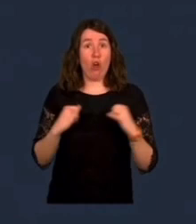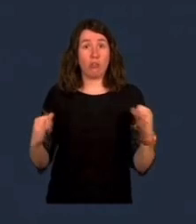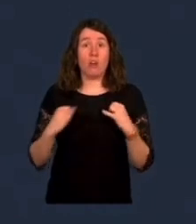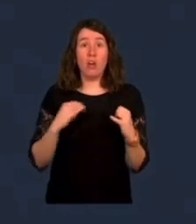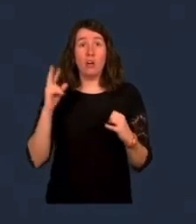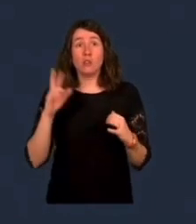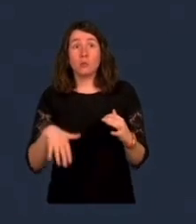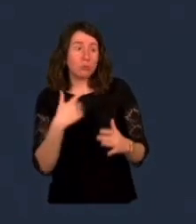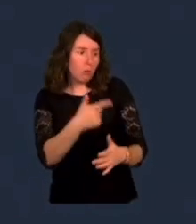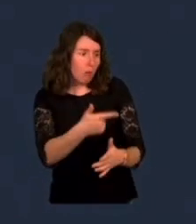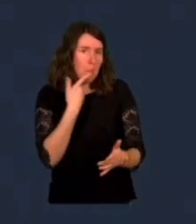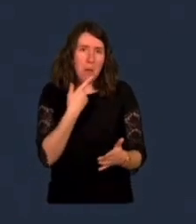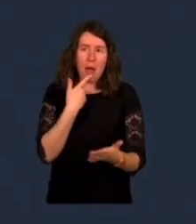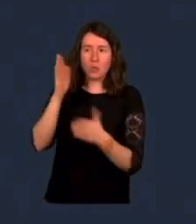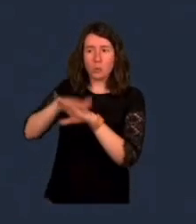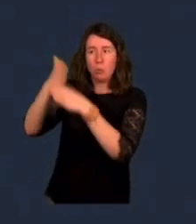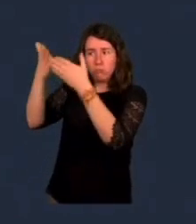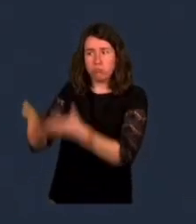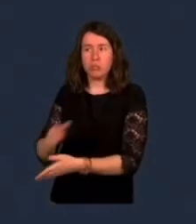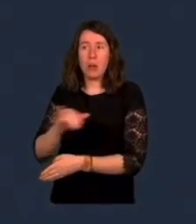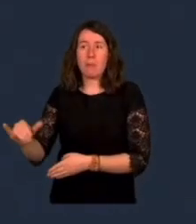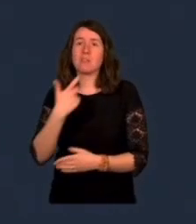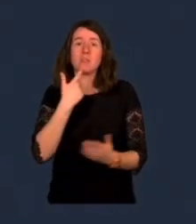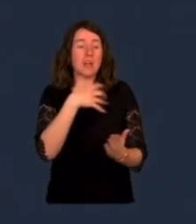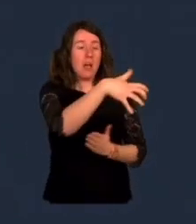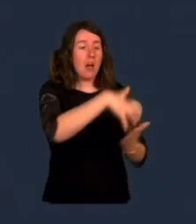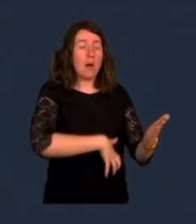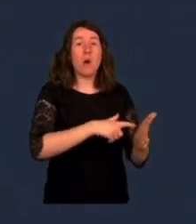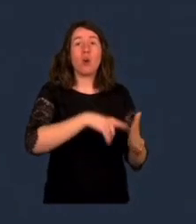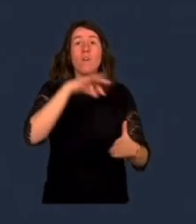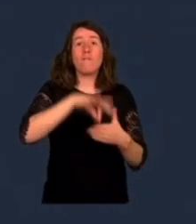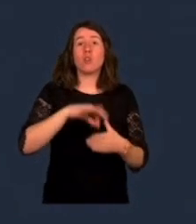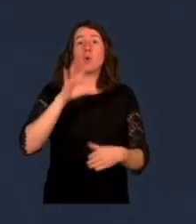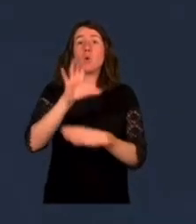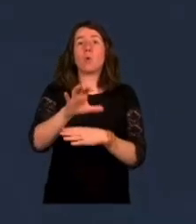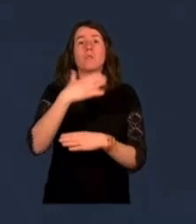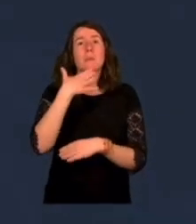jamais. C'est pourquoi nous ne soutiendrons pas ce rapport et nous voterons contre. Je vous remercie.